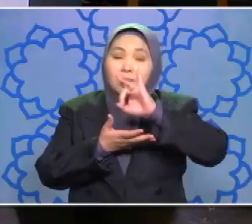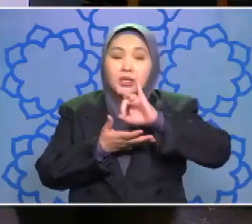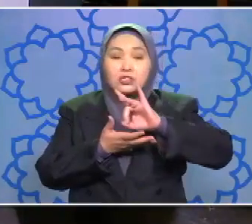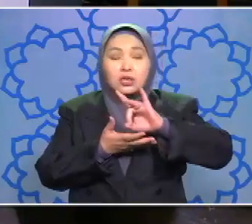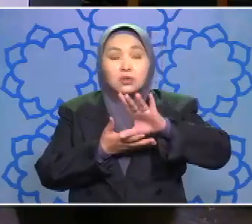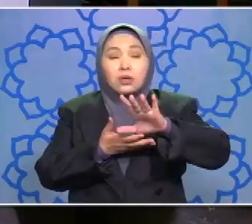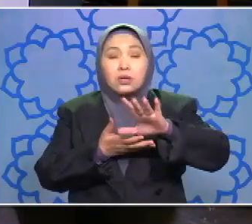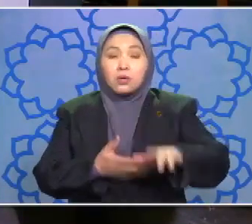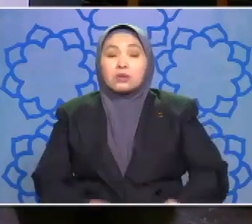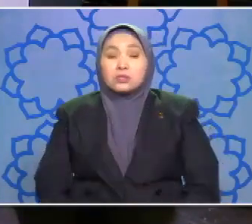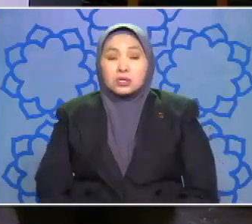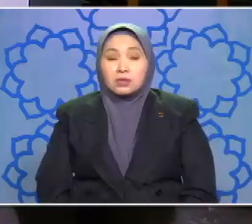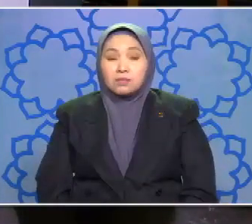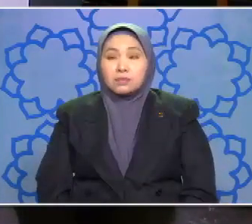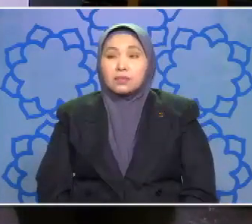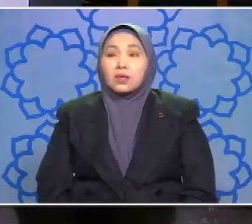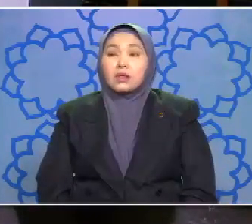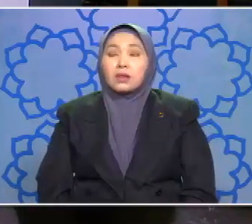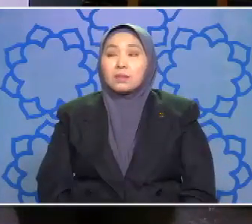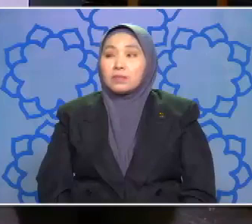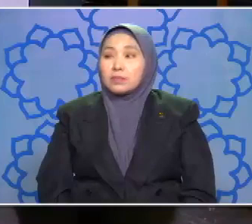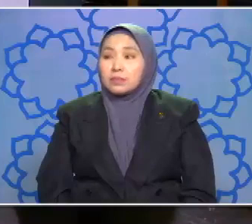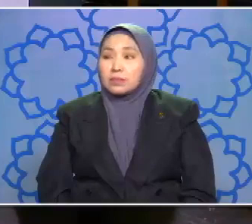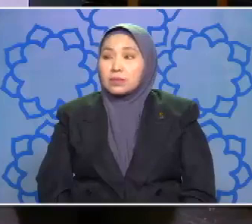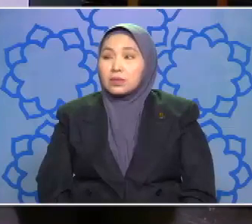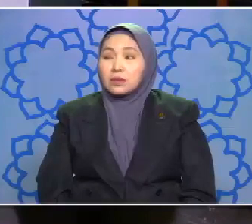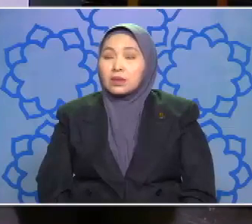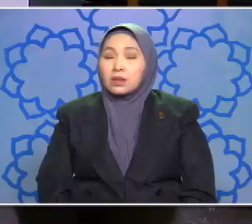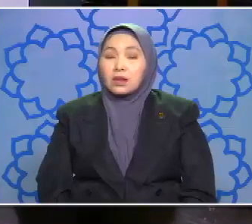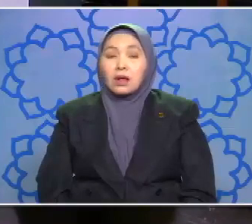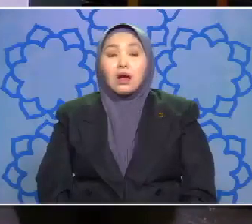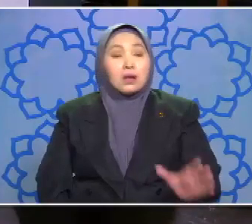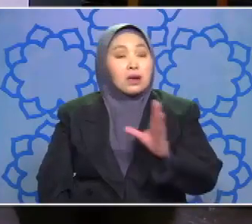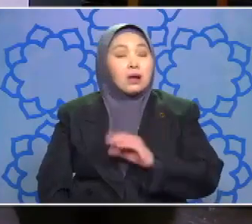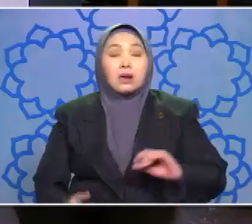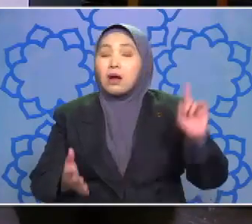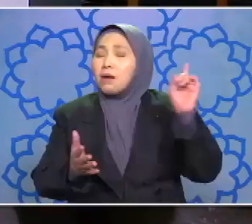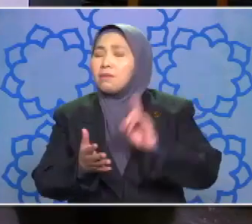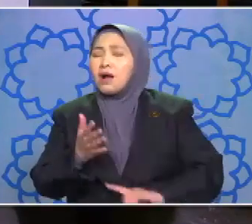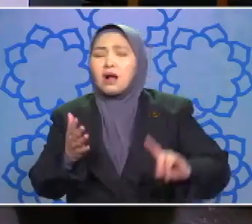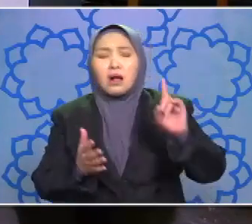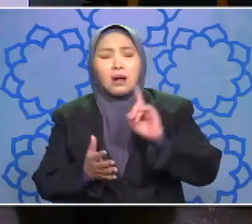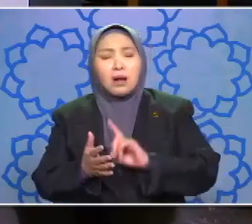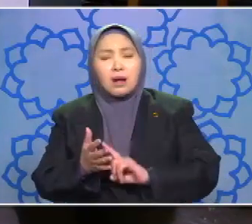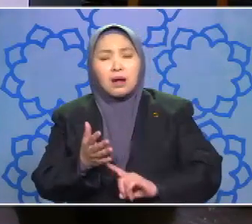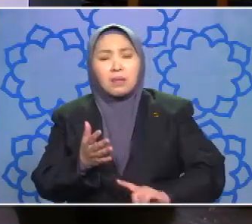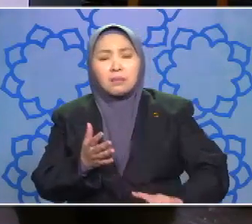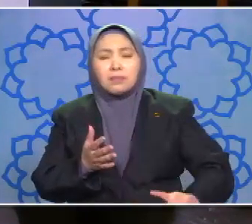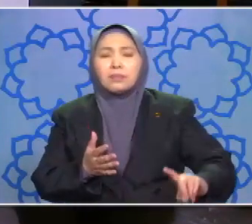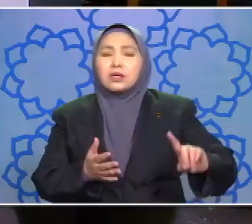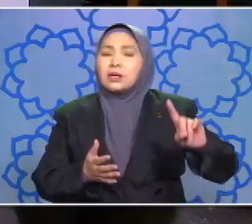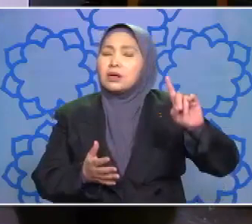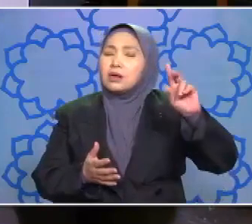minasyaitonirrajim. wa ma bikum